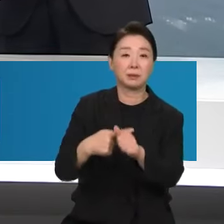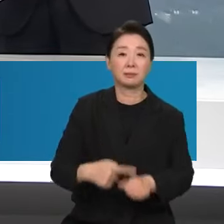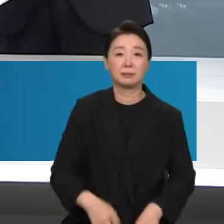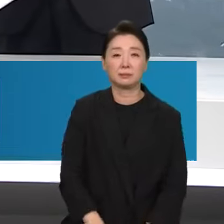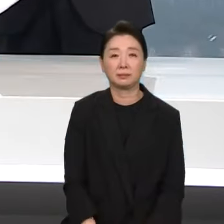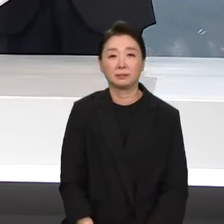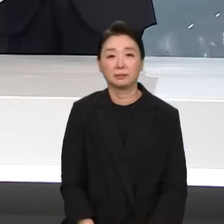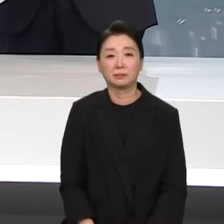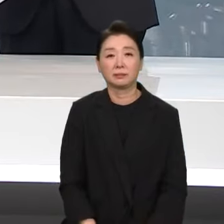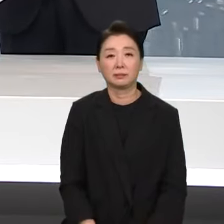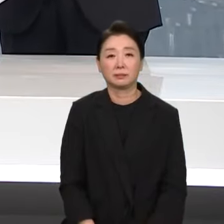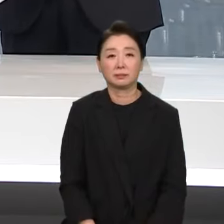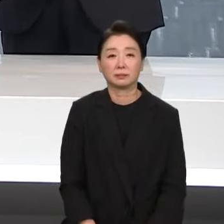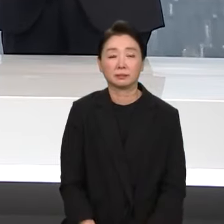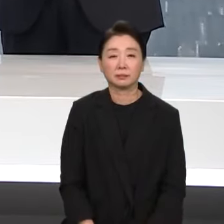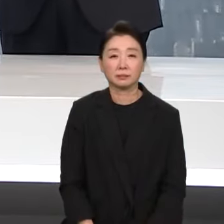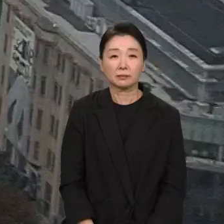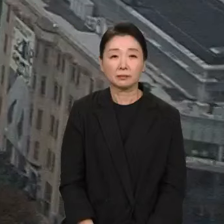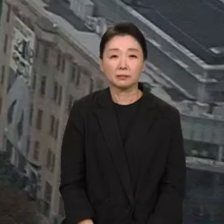있습니다. 윤세민아 기자입니다.